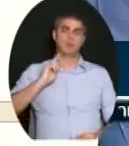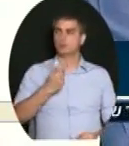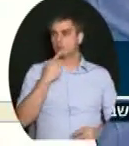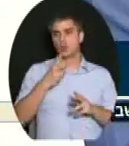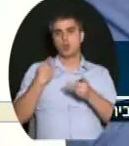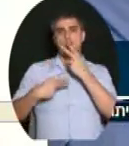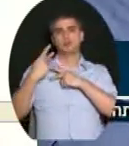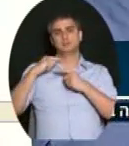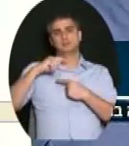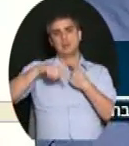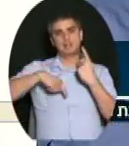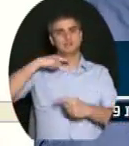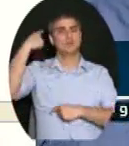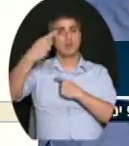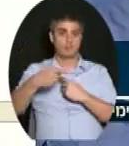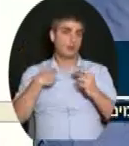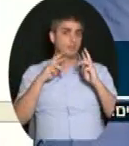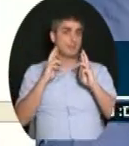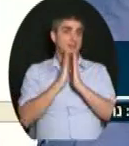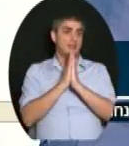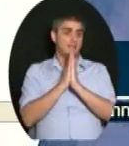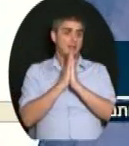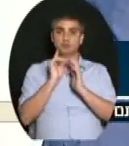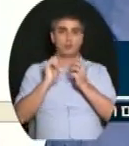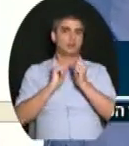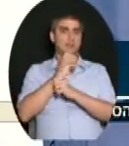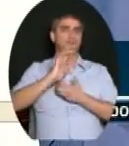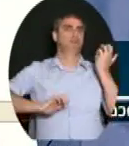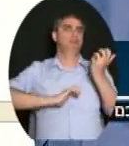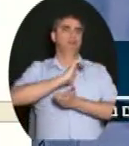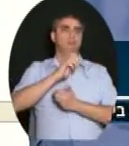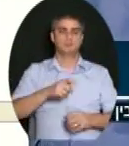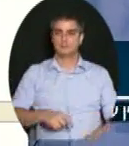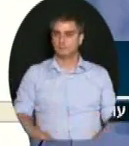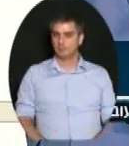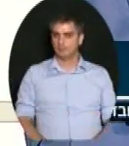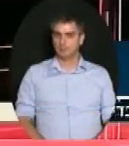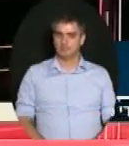לנקודת ההתחלה. מחכים לסיבוב הבא, בתקווה אגב שלהבות לא תפרוצנה, כי זה מאוד... רוני סופר, תודה רבה לך.